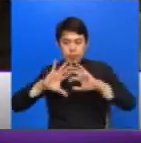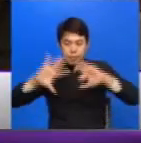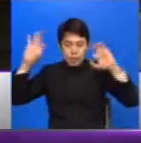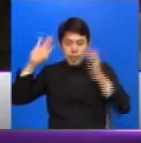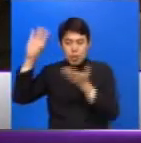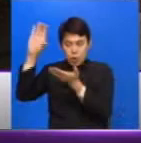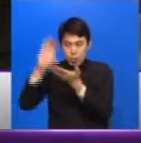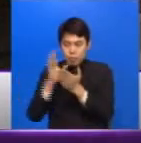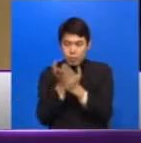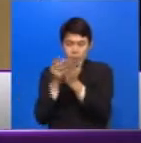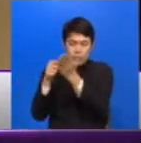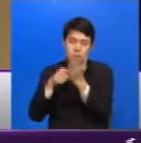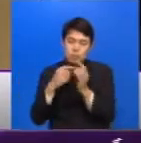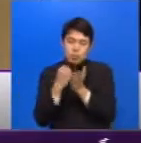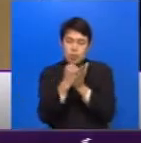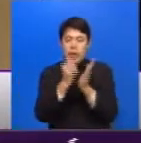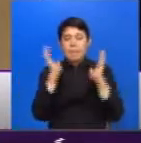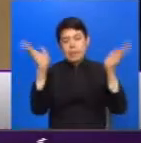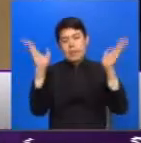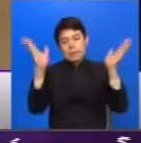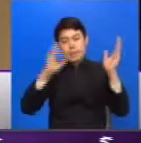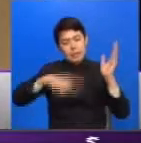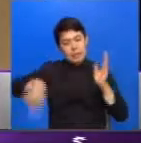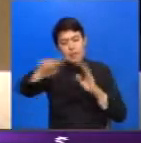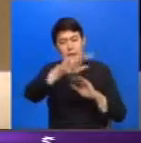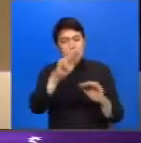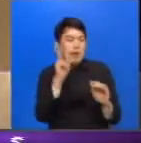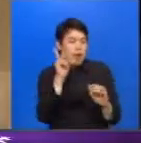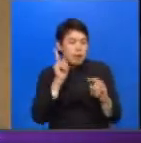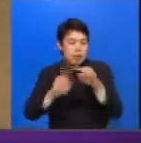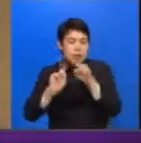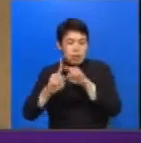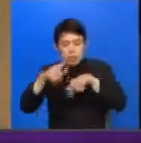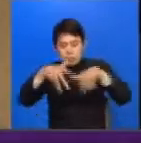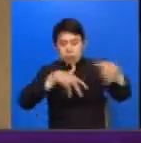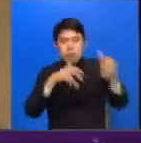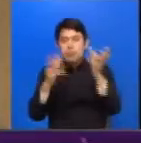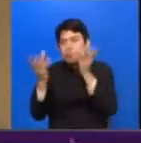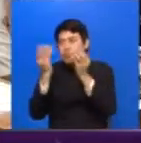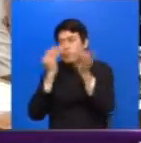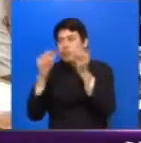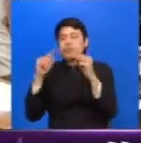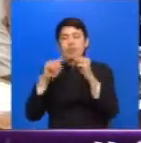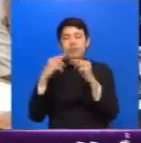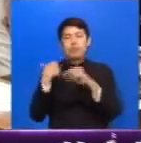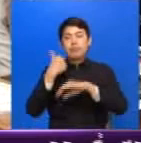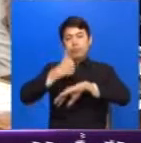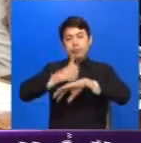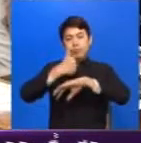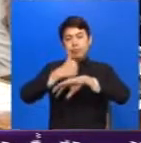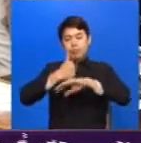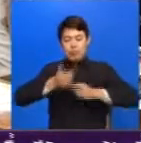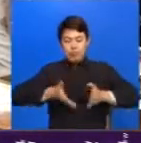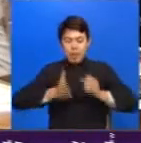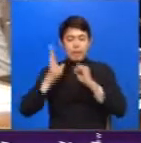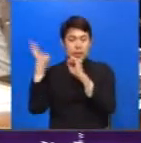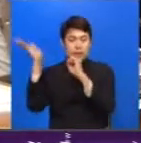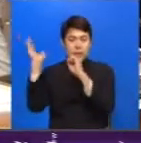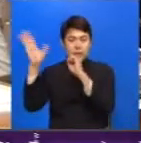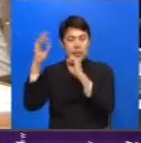เพื่อทำการประชาสัมพันธ์ให้ประชาชนได้รับทราบด้านนายประสิทธิ์เกียรติคงผู้อำนวยการฝ่ายประชาสัมพันธ์